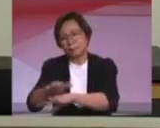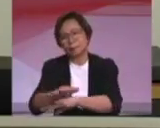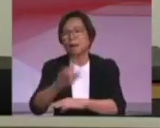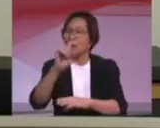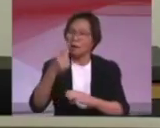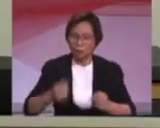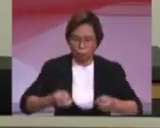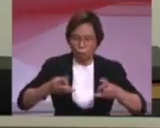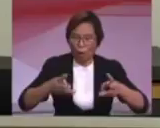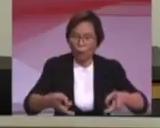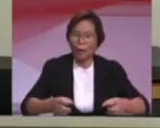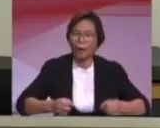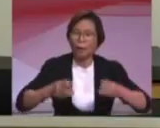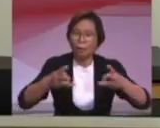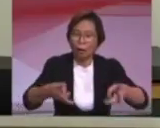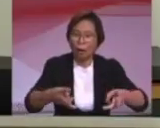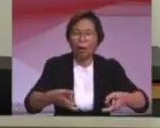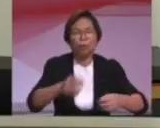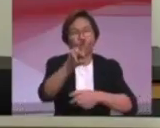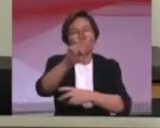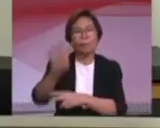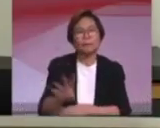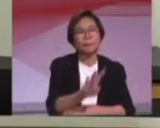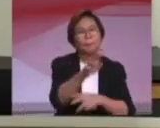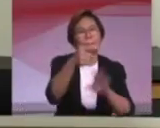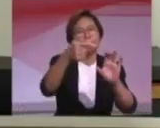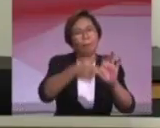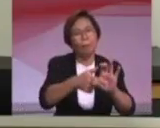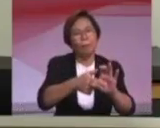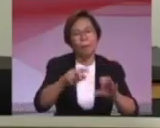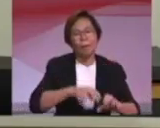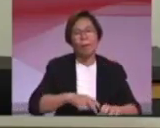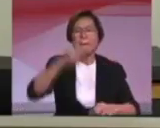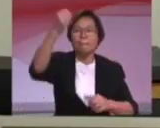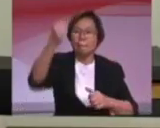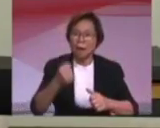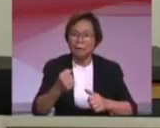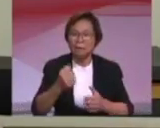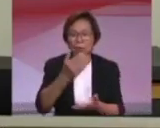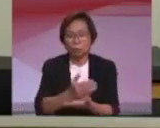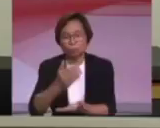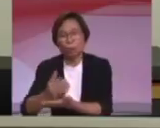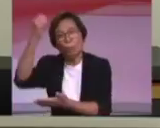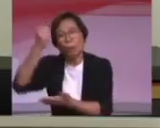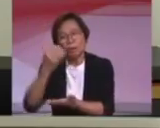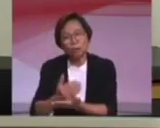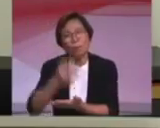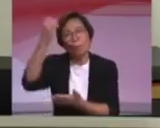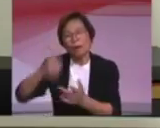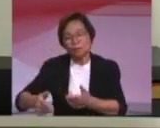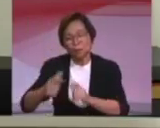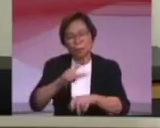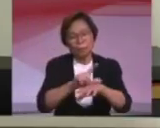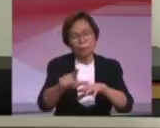Selama sebanyak lebuh raya 24 jam, pengangkutan awam seperti bas henti-henti, bas ekspres,